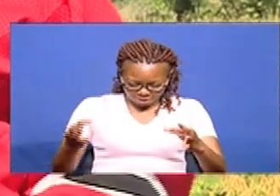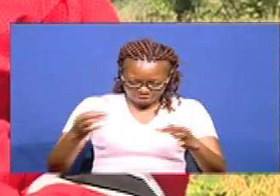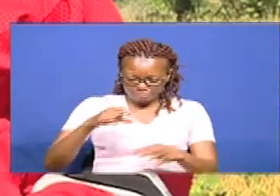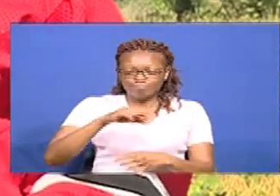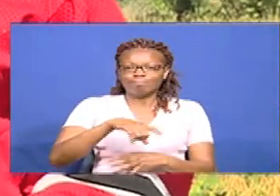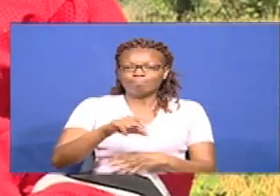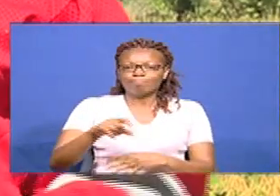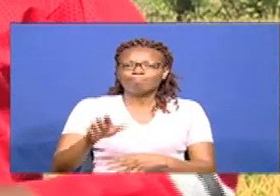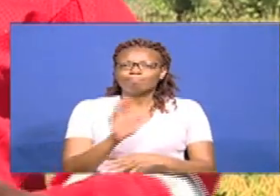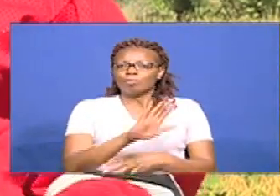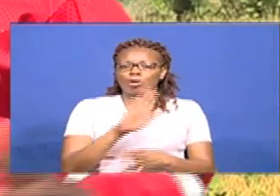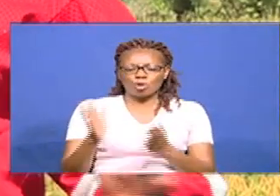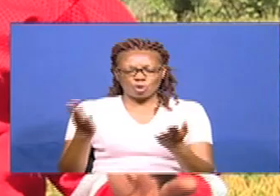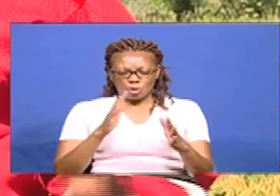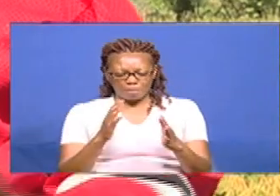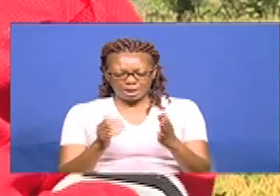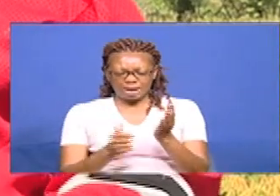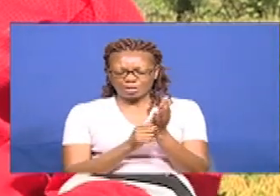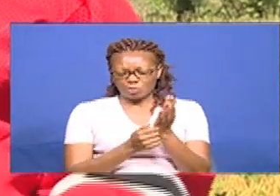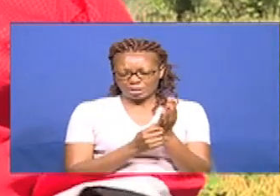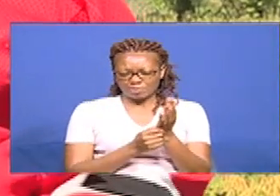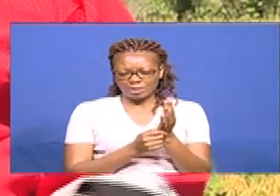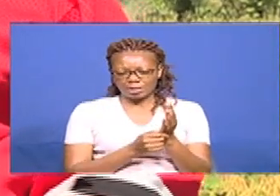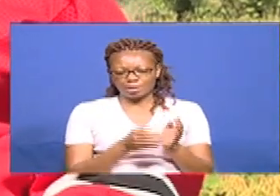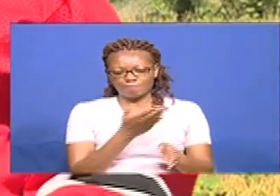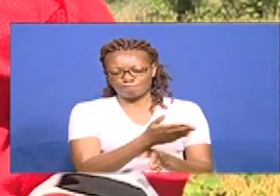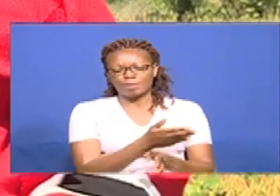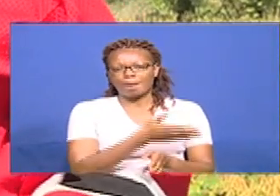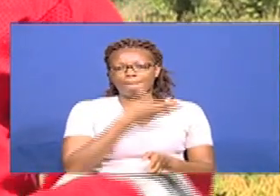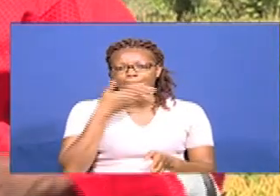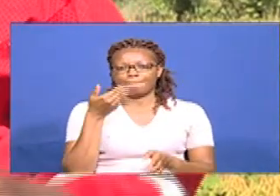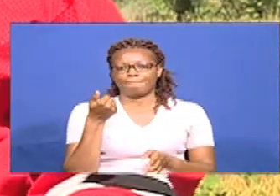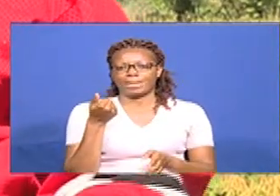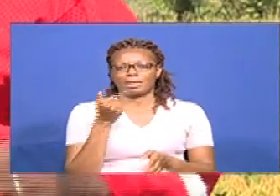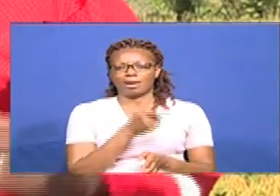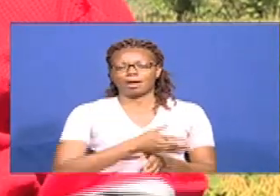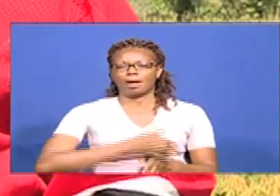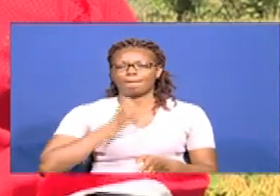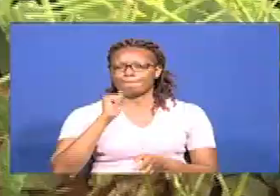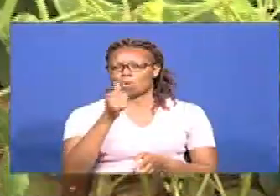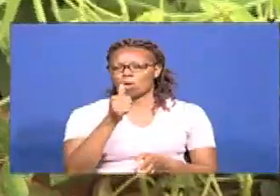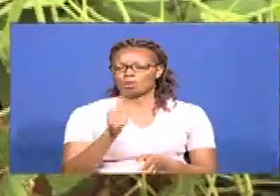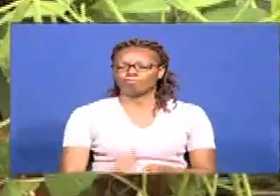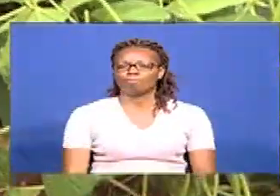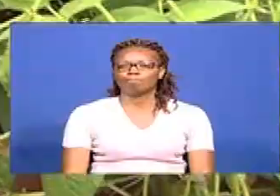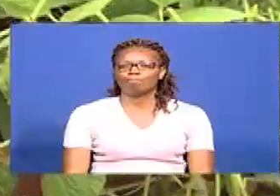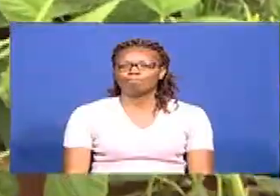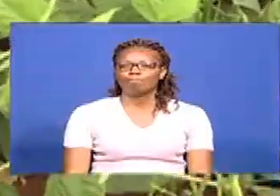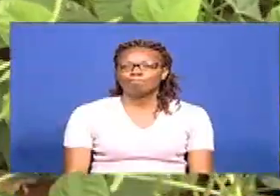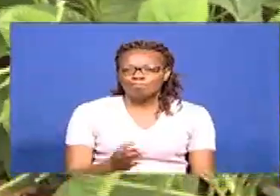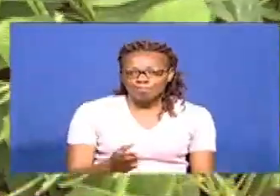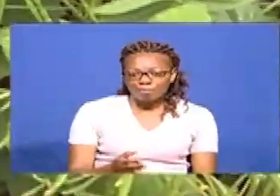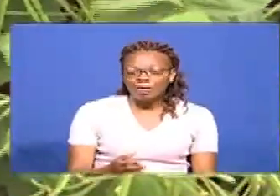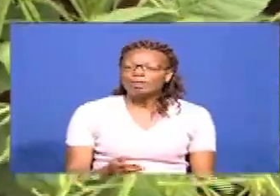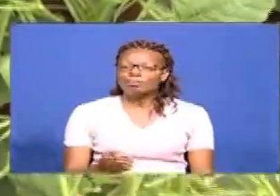ndengu kulinganisha na kupanda mahindi, nikaona ndengu afadhali zaidi. Tena sio afadhali, ndio zao. Kulingana